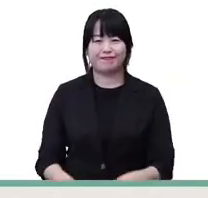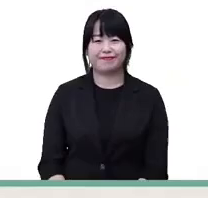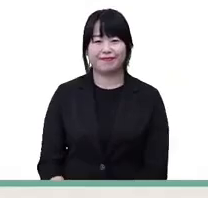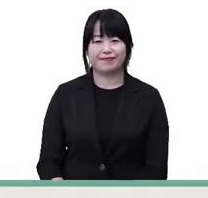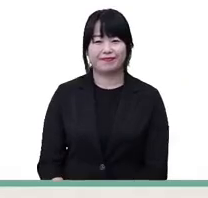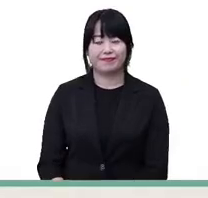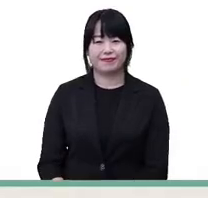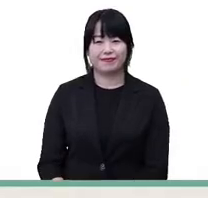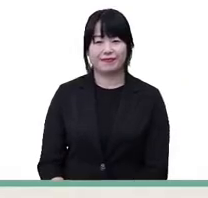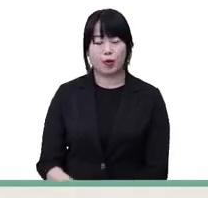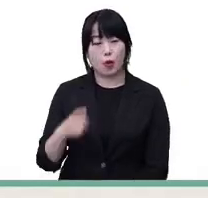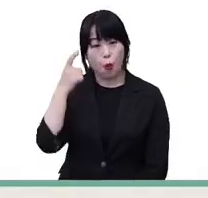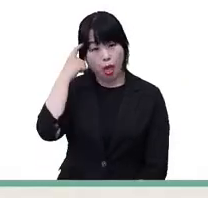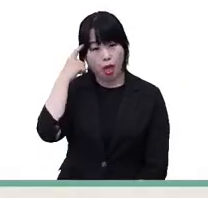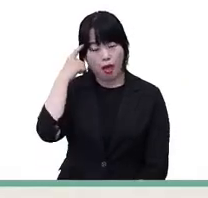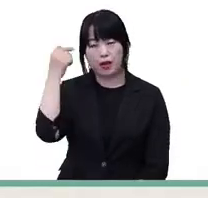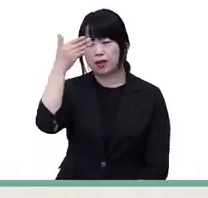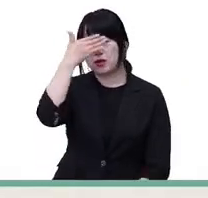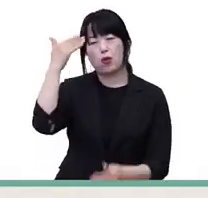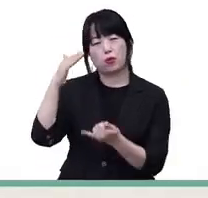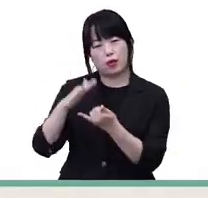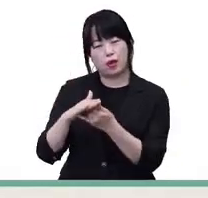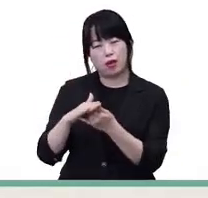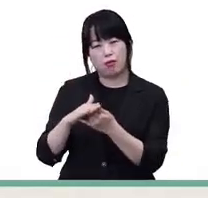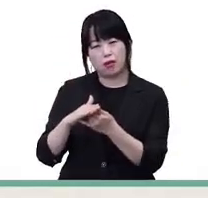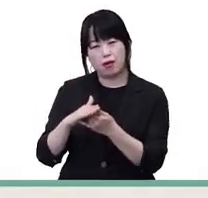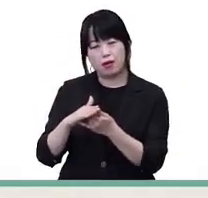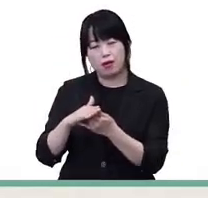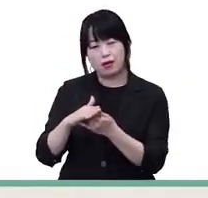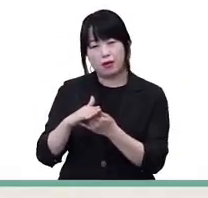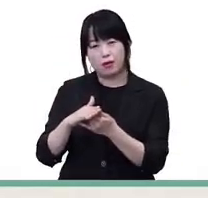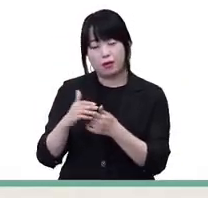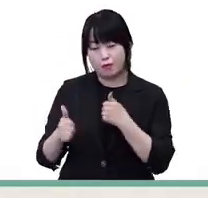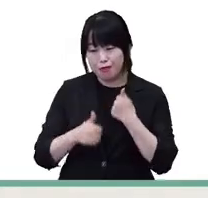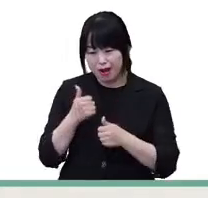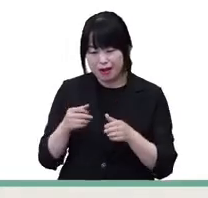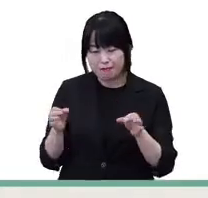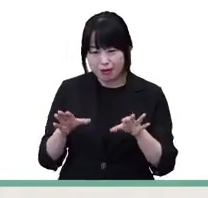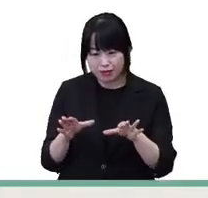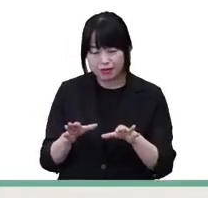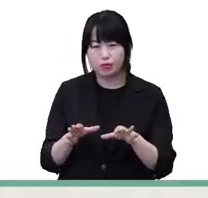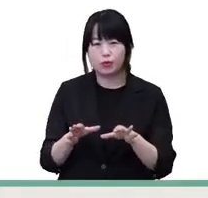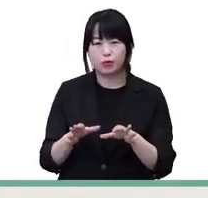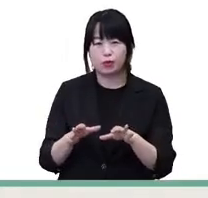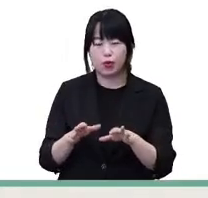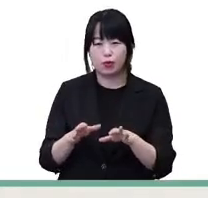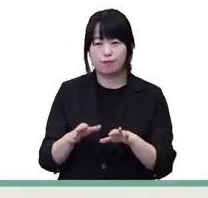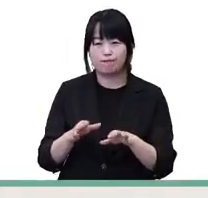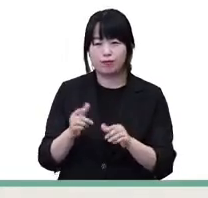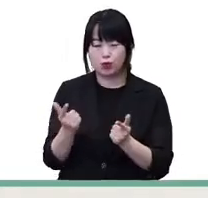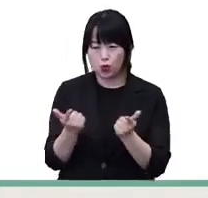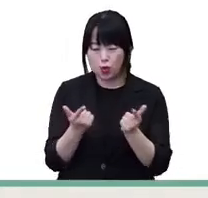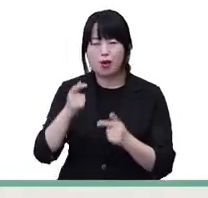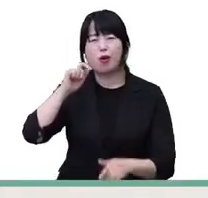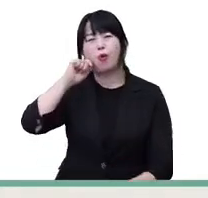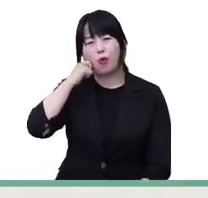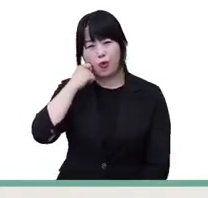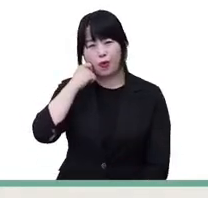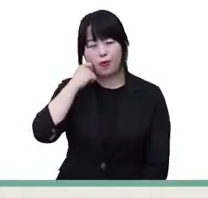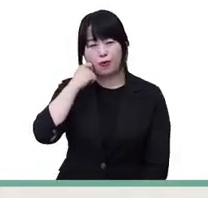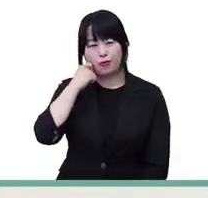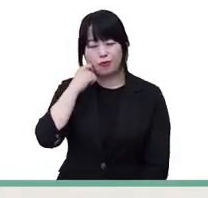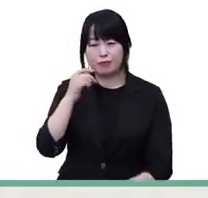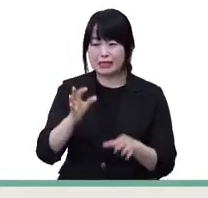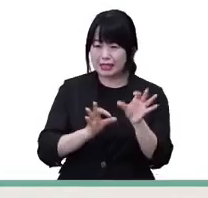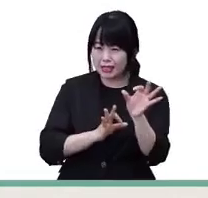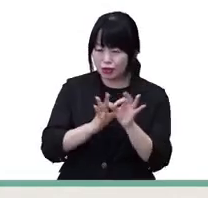왜냐하면 우리 청소년기 아이들은요, 충동적인 행동이라든지 감정적인 판단으로 인한